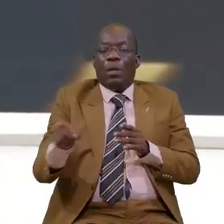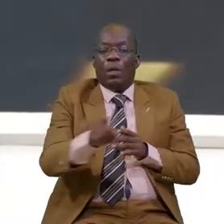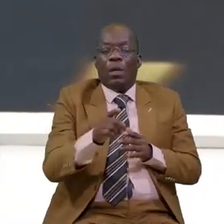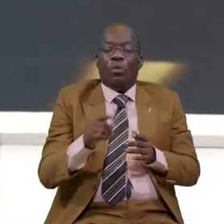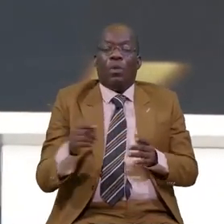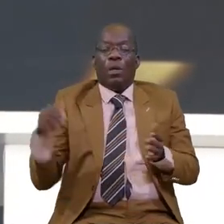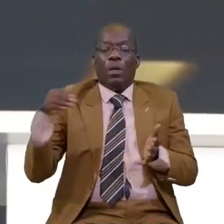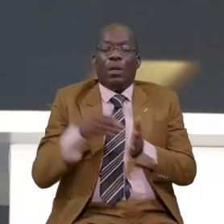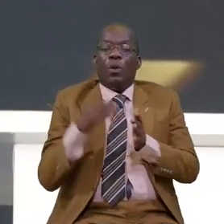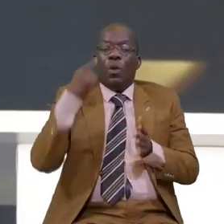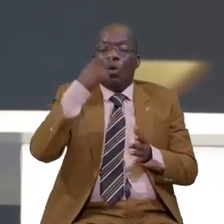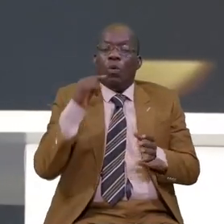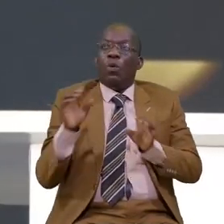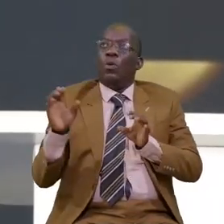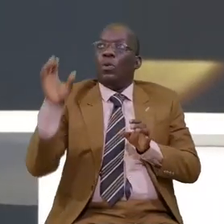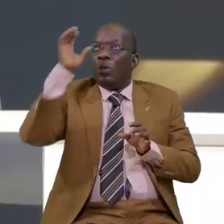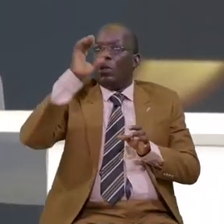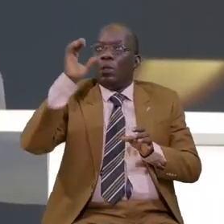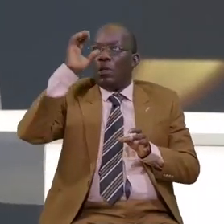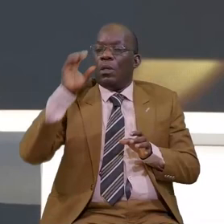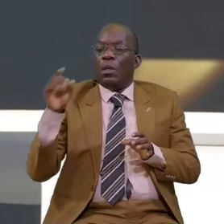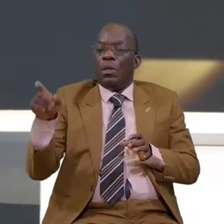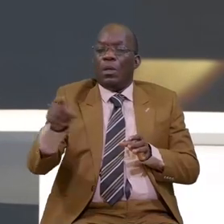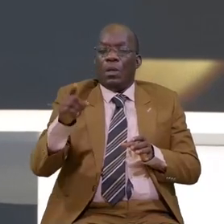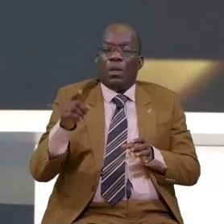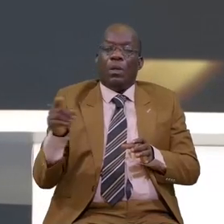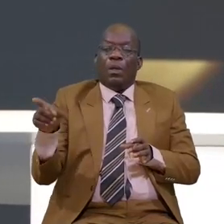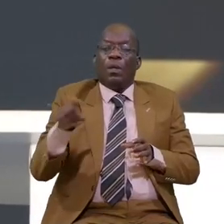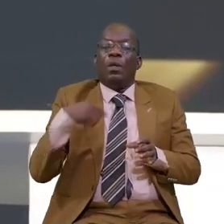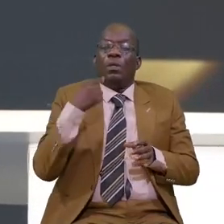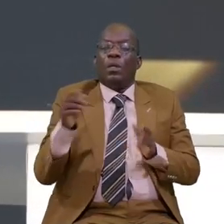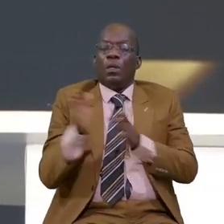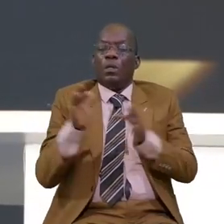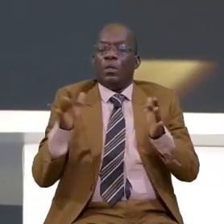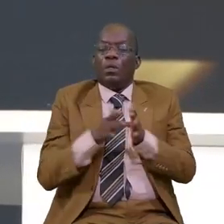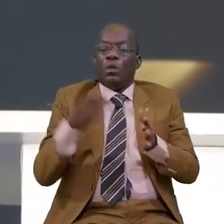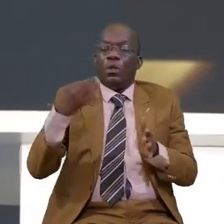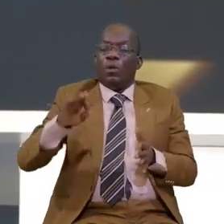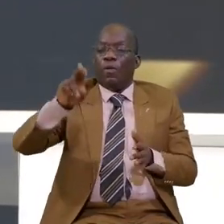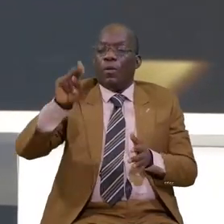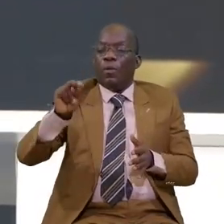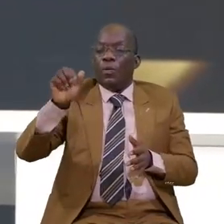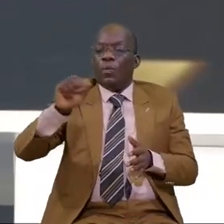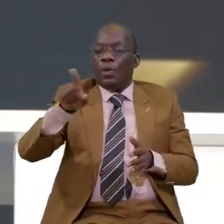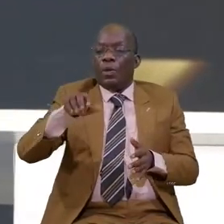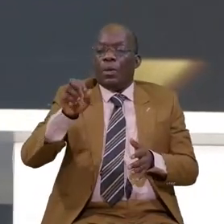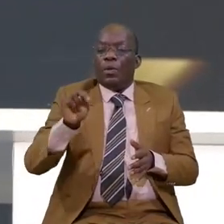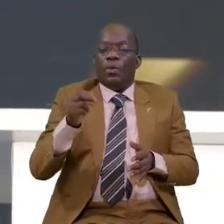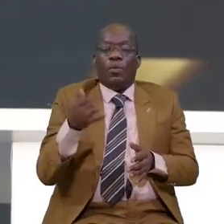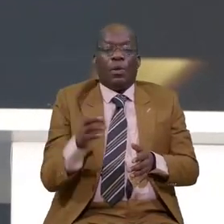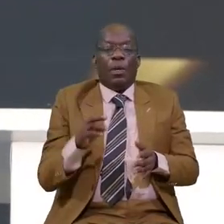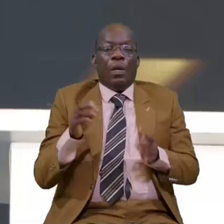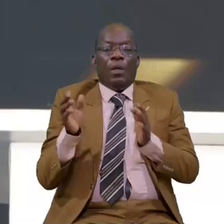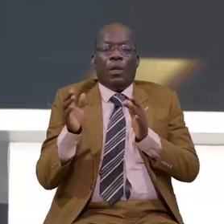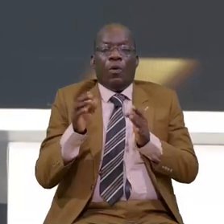Verset 7. Il leur demanda de nouveau, « Qui cherchez-vous ? » et ils dirent Jésus de